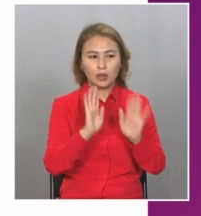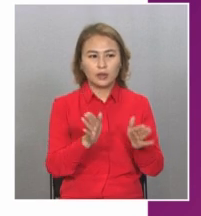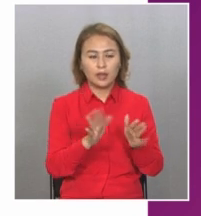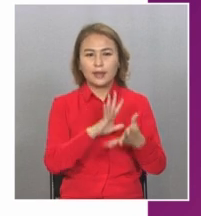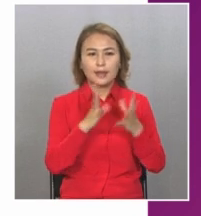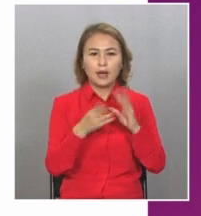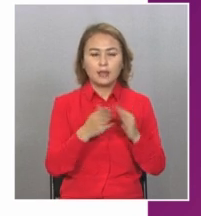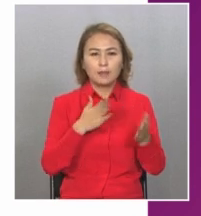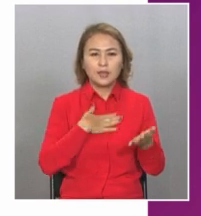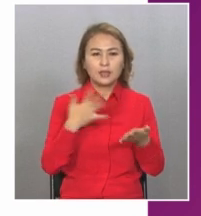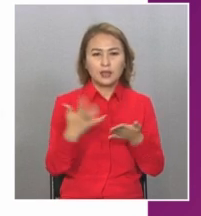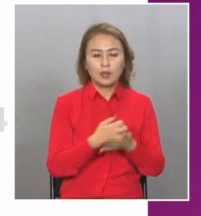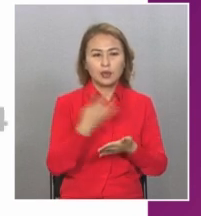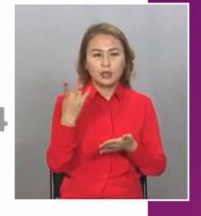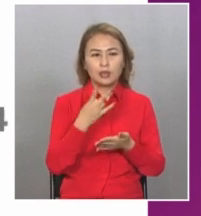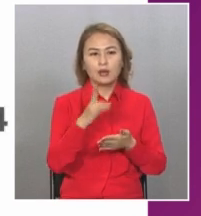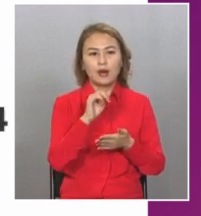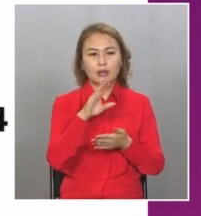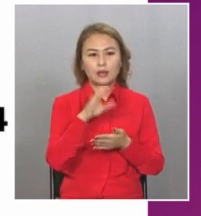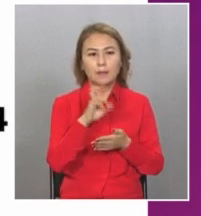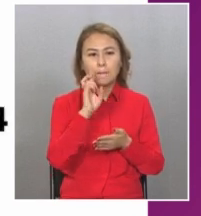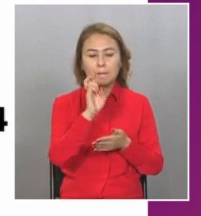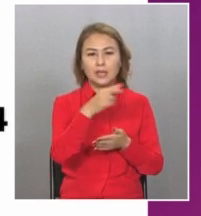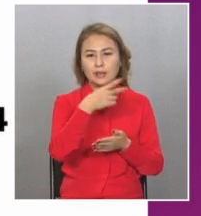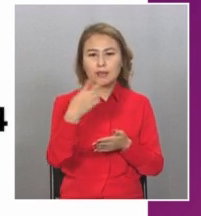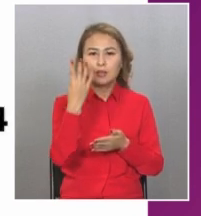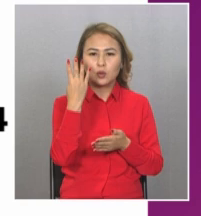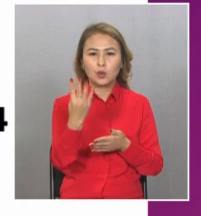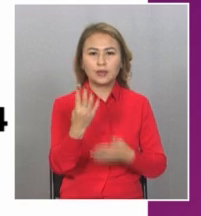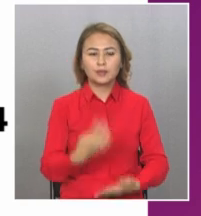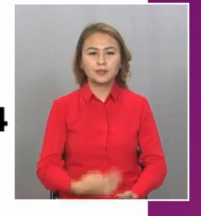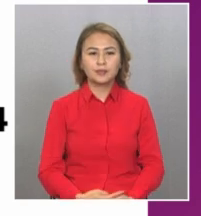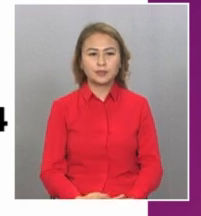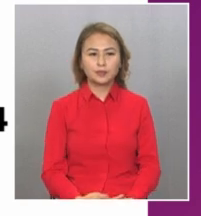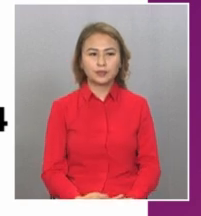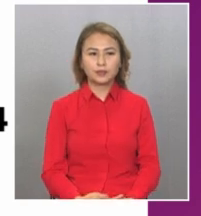Яғни, біз табу керек болған катет Б 4-ге тең екен.